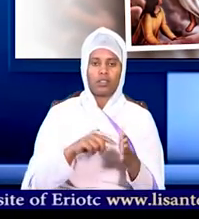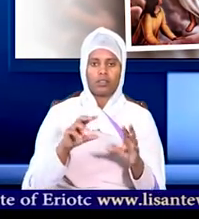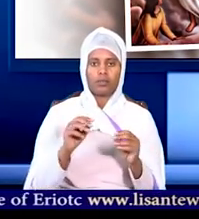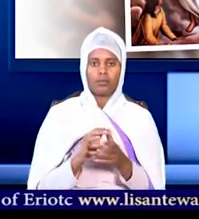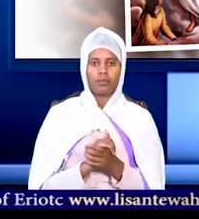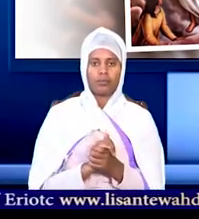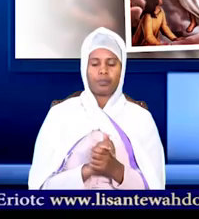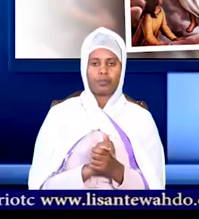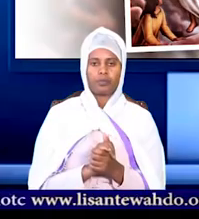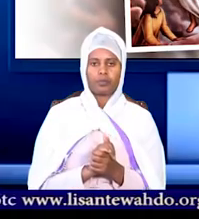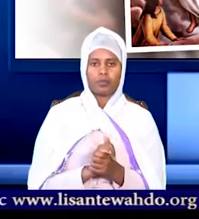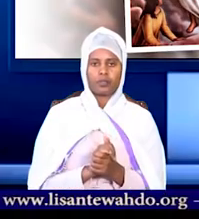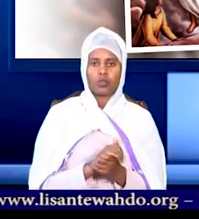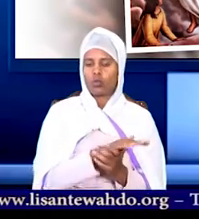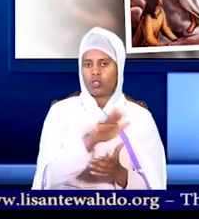ክለዓልን